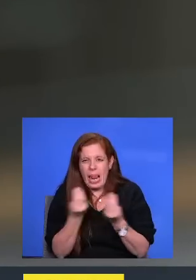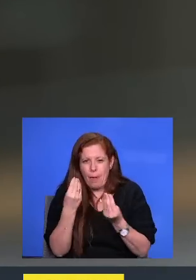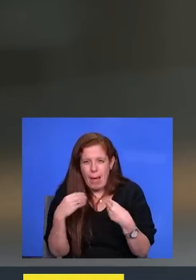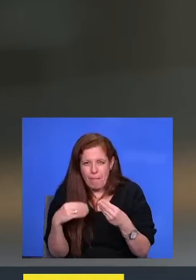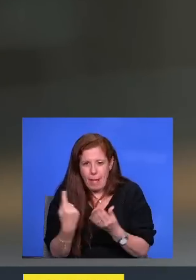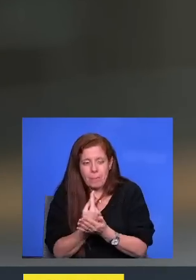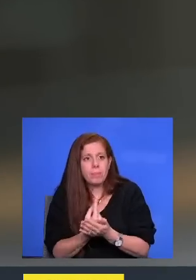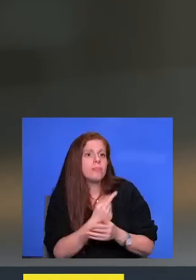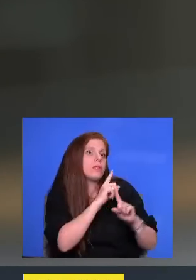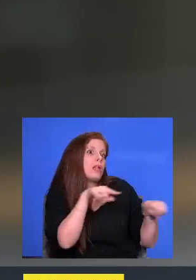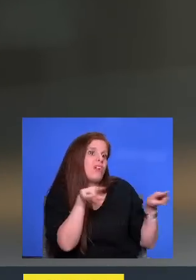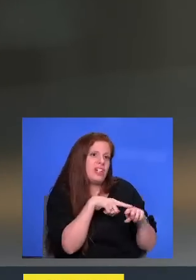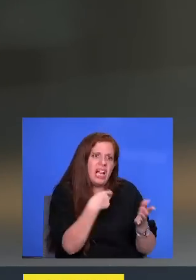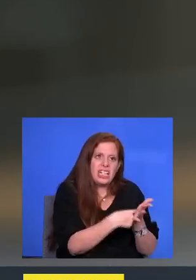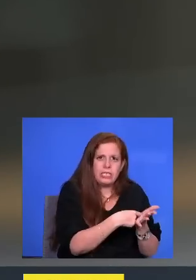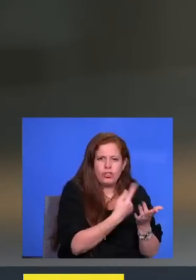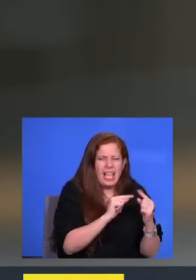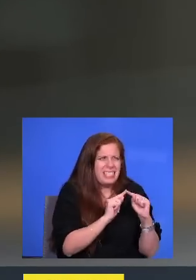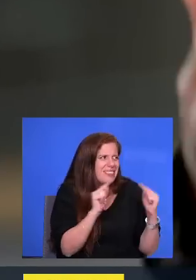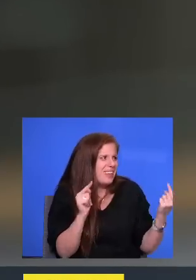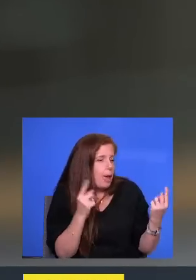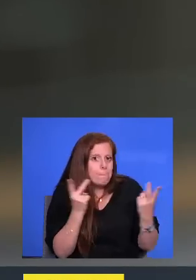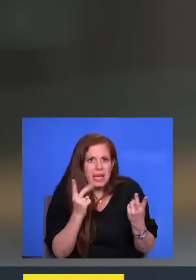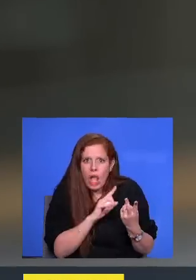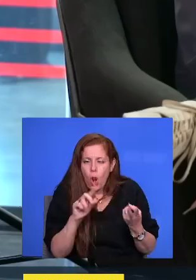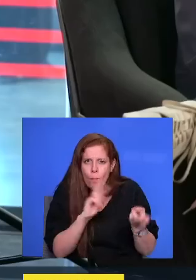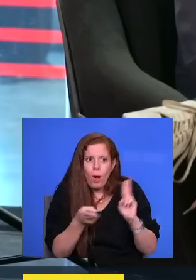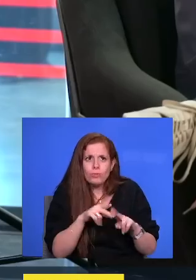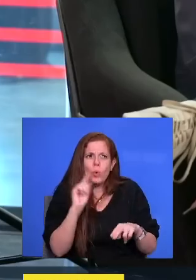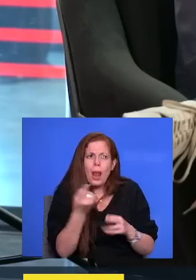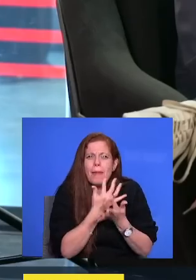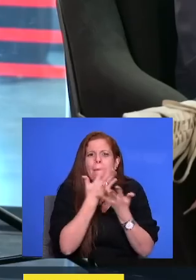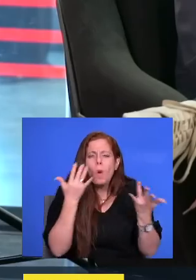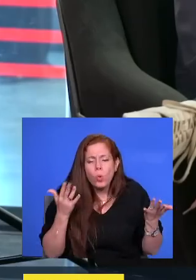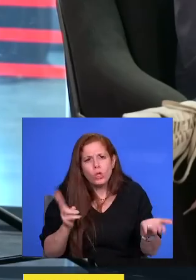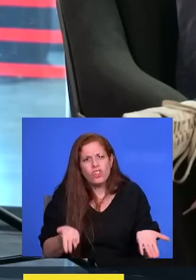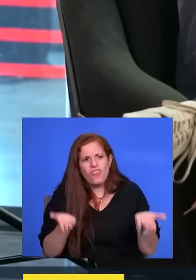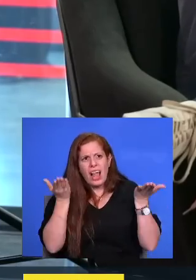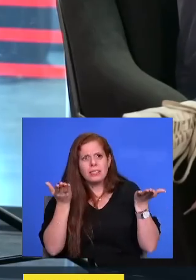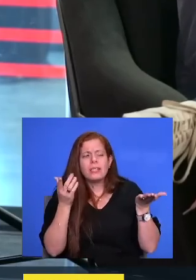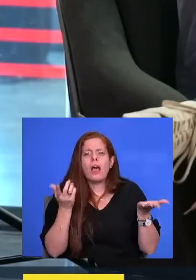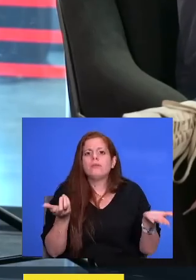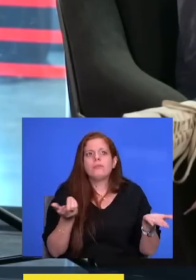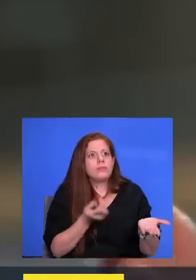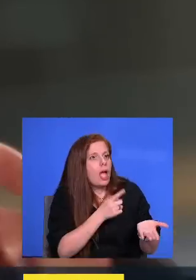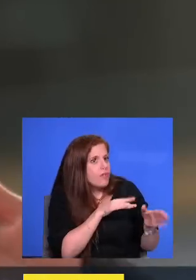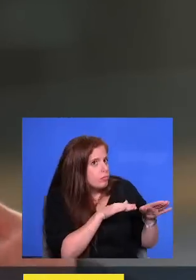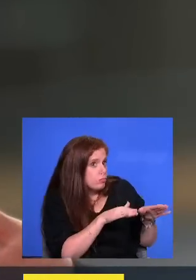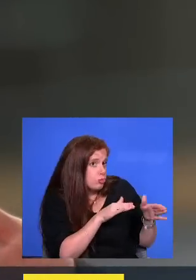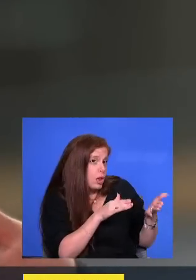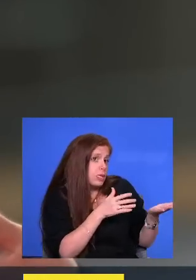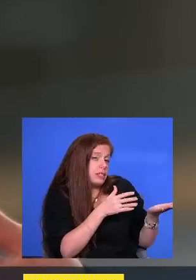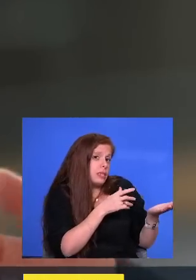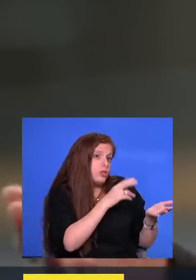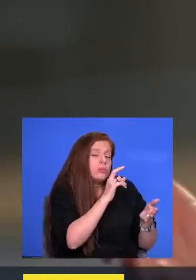השתייה המתוקה, שעוד פעם בעיניי בכלל הוא היה, אז היה בטח לא בעולם שלכולם היה ברור שהולכים לאינפלציה. כל מי שעיניים בראשו לפני חצי שנה... כן, אבל יש לזה מטרות אחרות. לשני